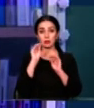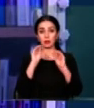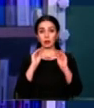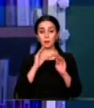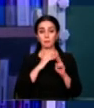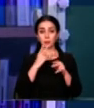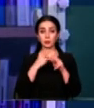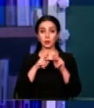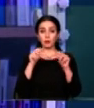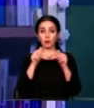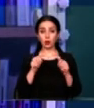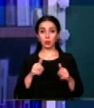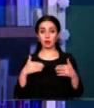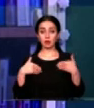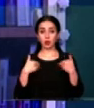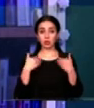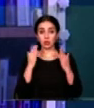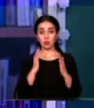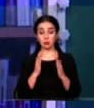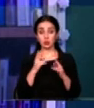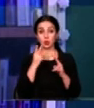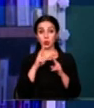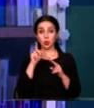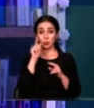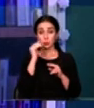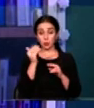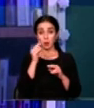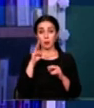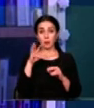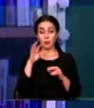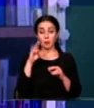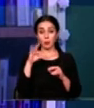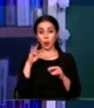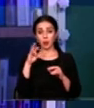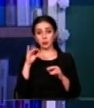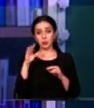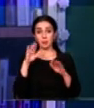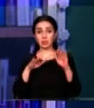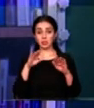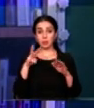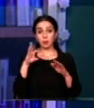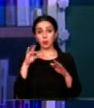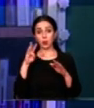darajasini topishimiz uchun polimerning massasini monomerning massasiga bo'lishimiz kerak edi.